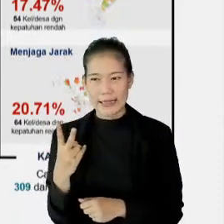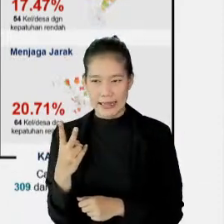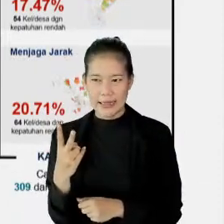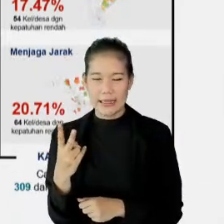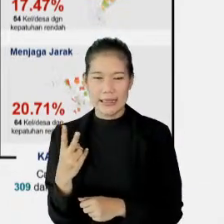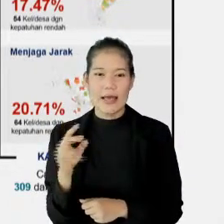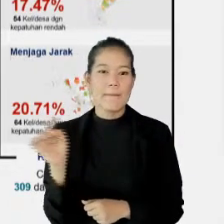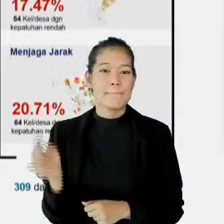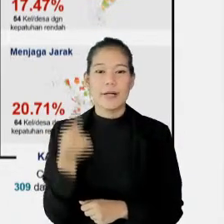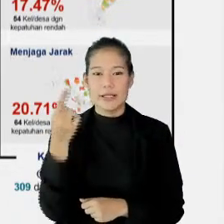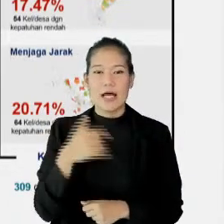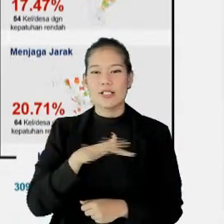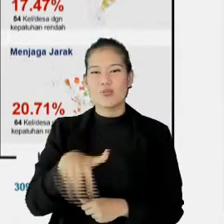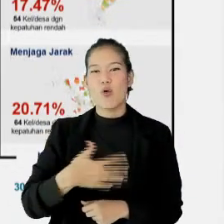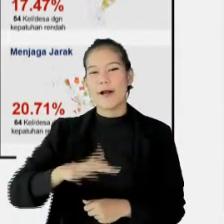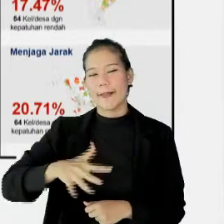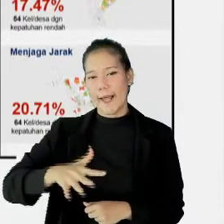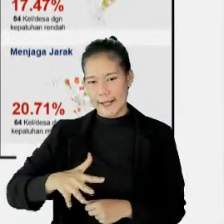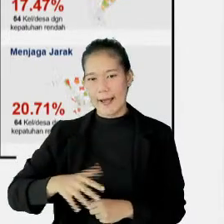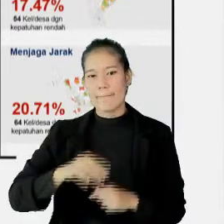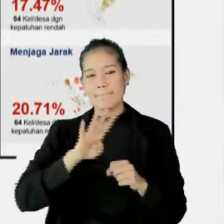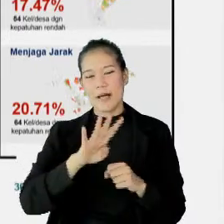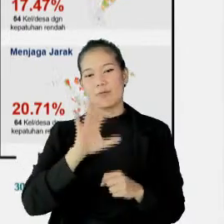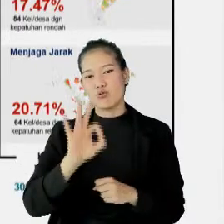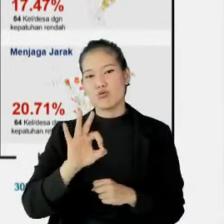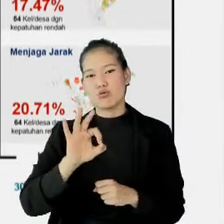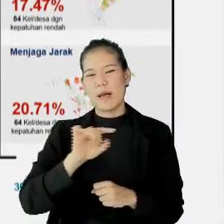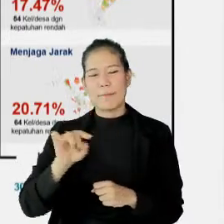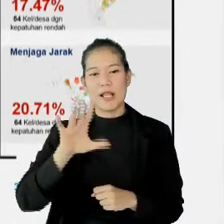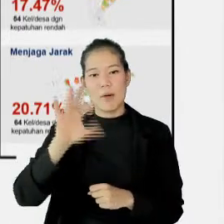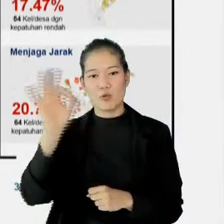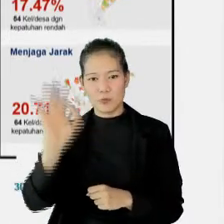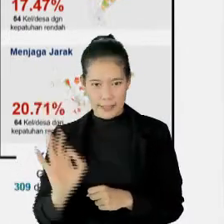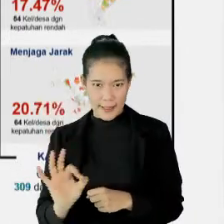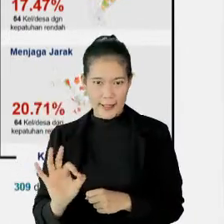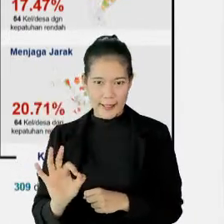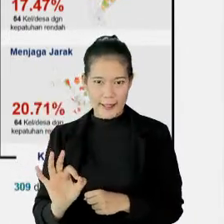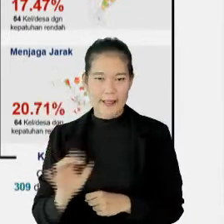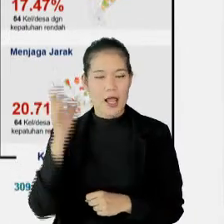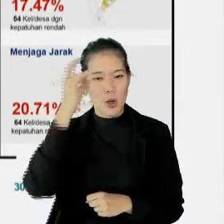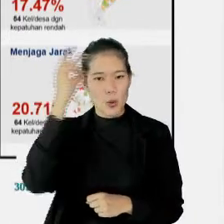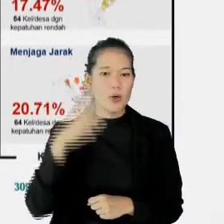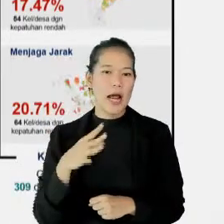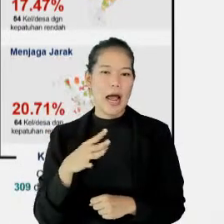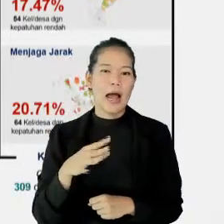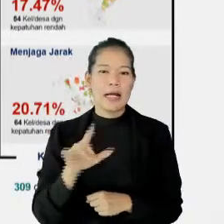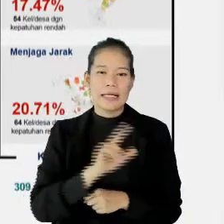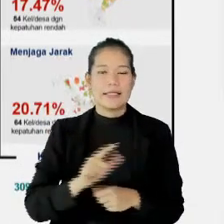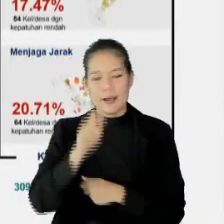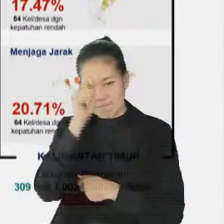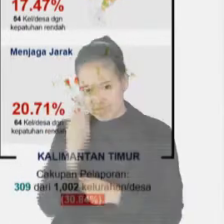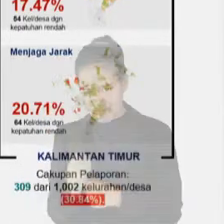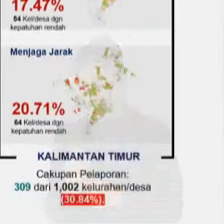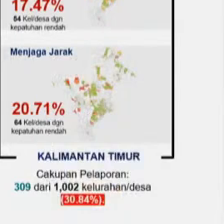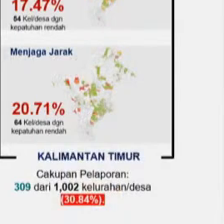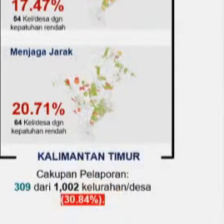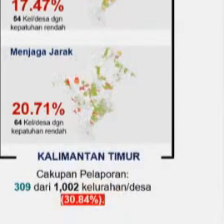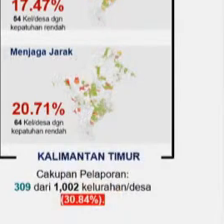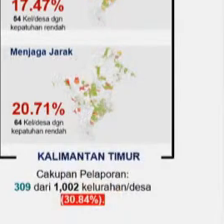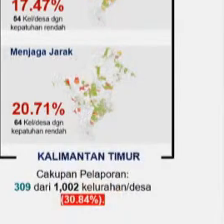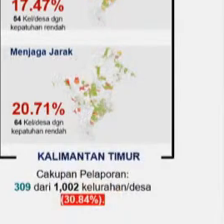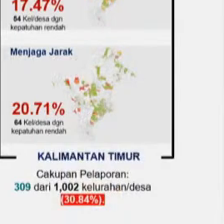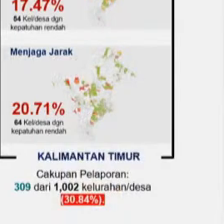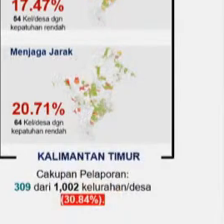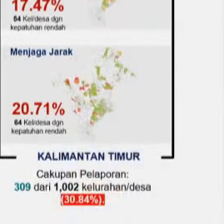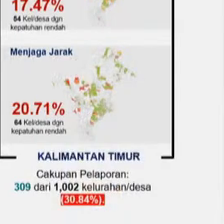garis-garis pertama, semuanya rata-rata tuh di angka 40-50% nih. Kelurahan dan desa yang kepatuhannya masih rendah. Berarti